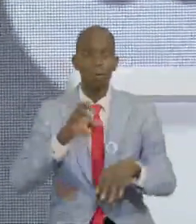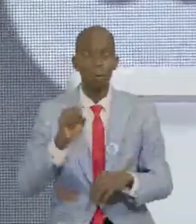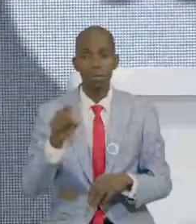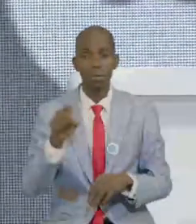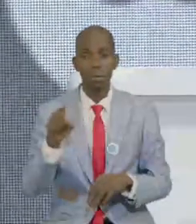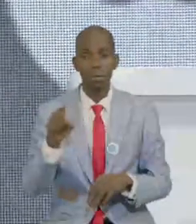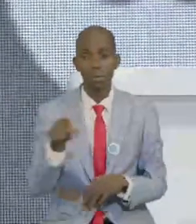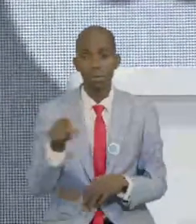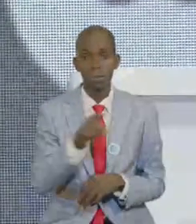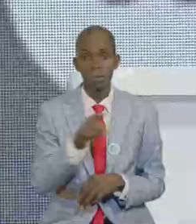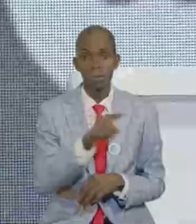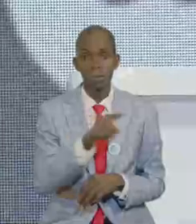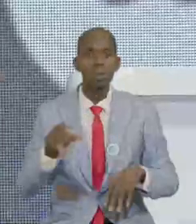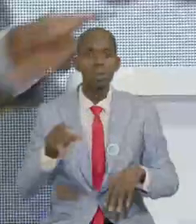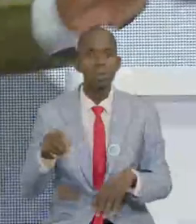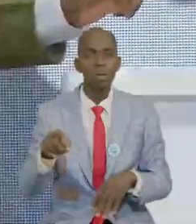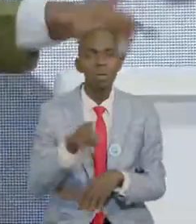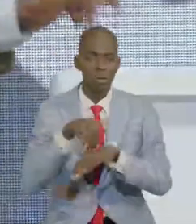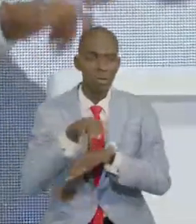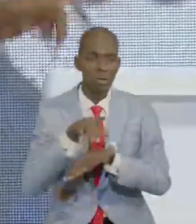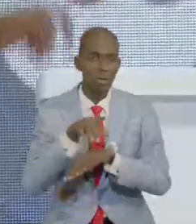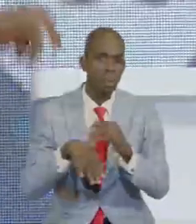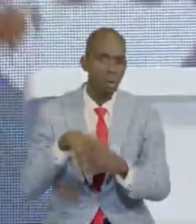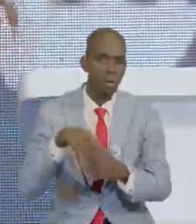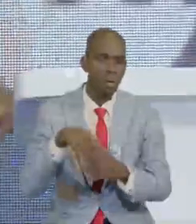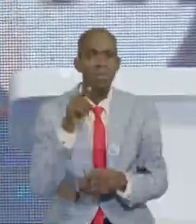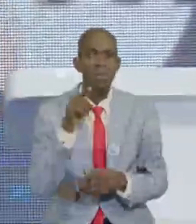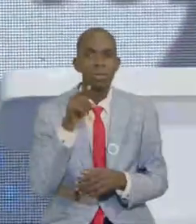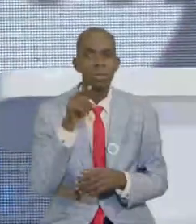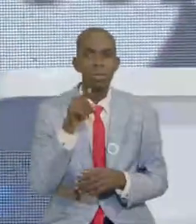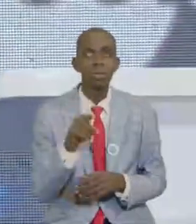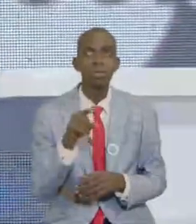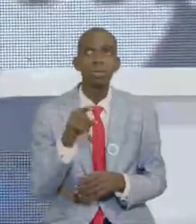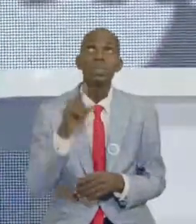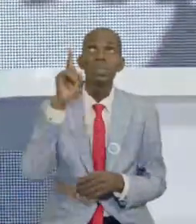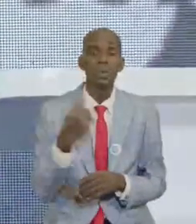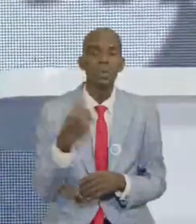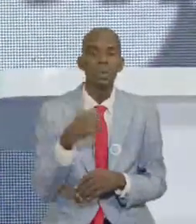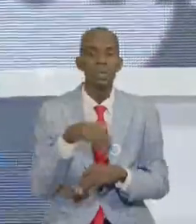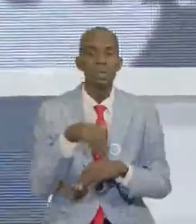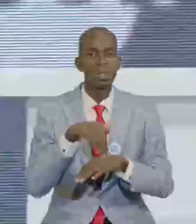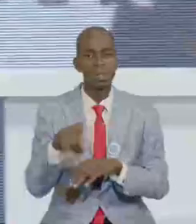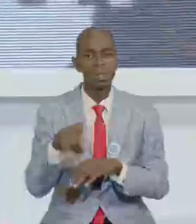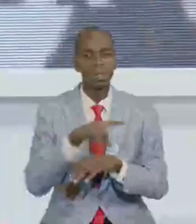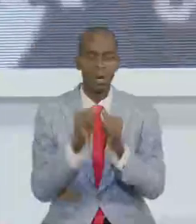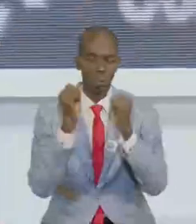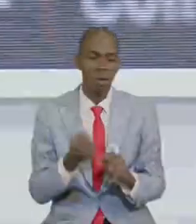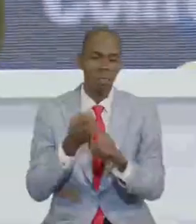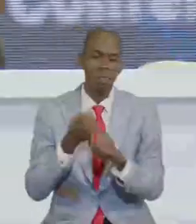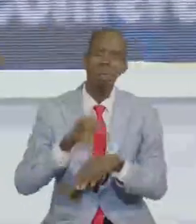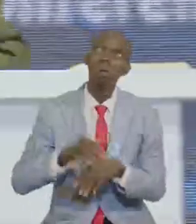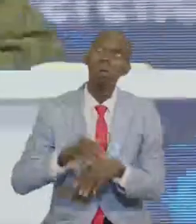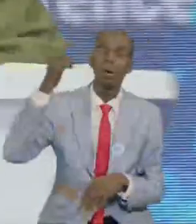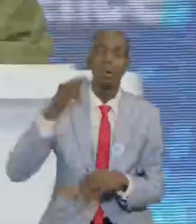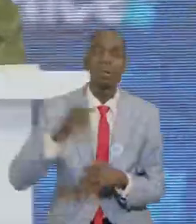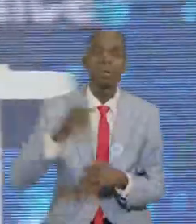He calls you, sends you forth. He always sends with power from on high. Et chaque fois qu'il vous appelle et qu'il vous envoie,